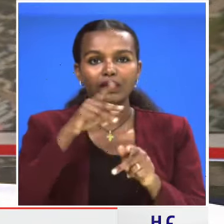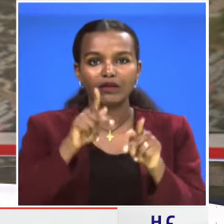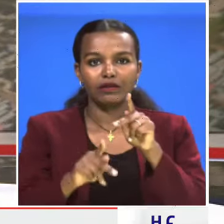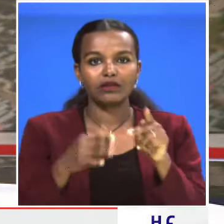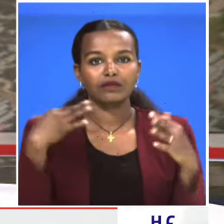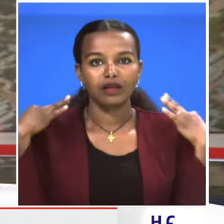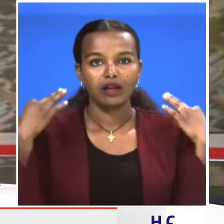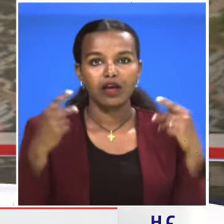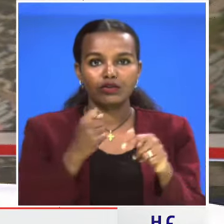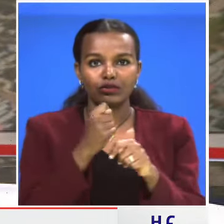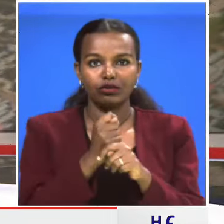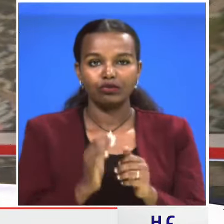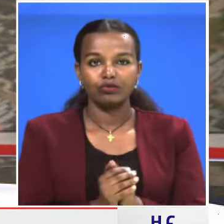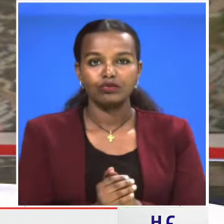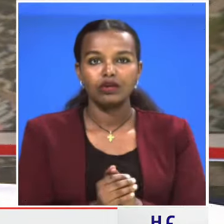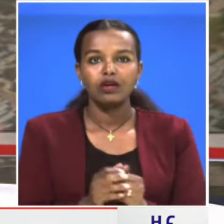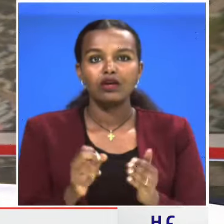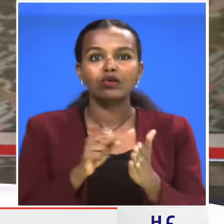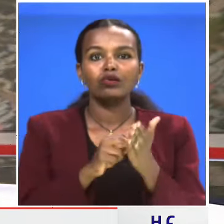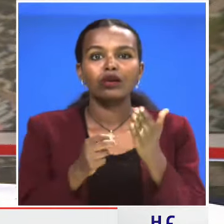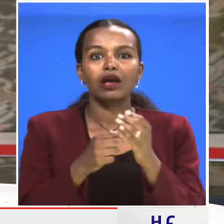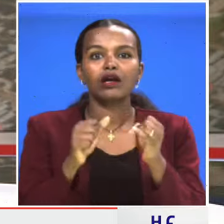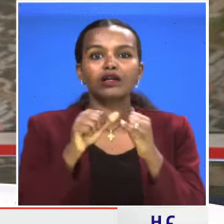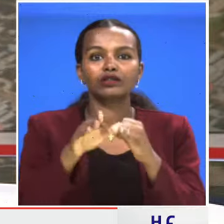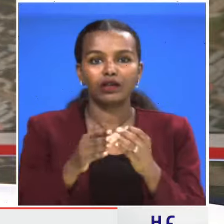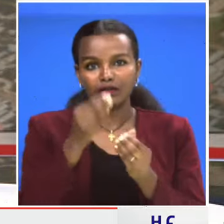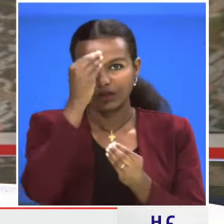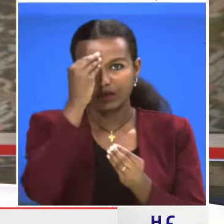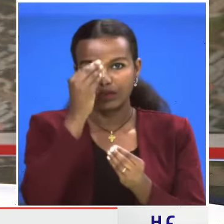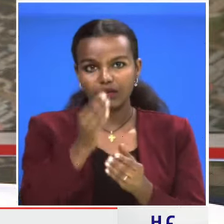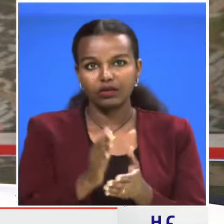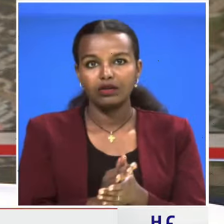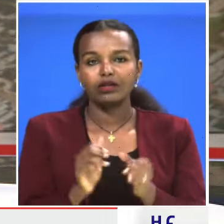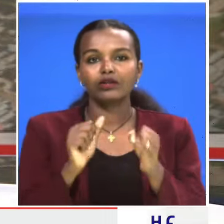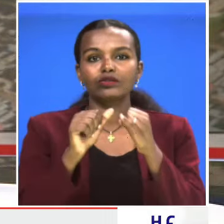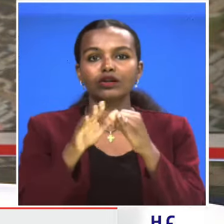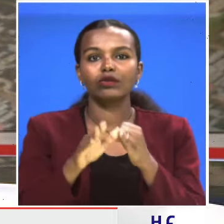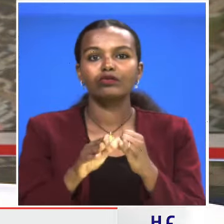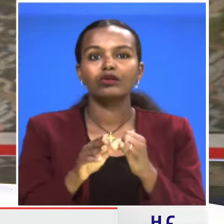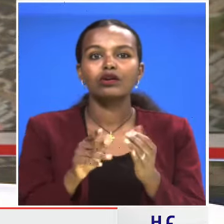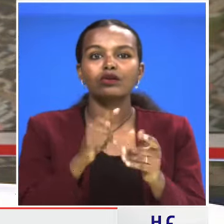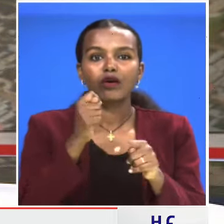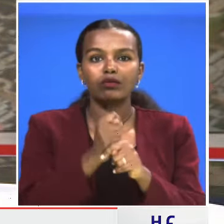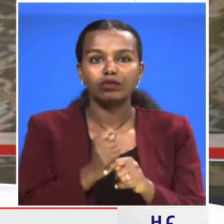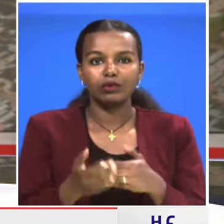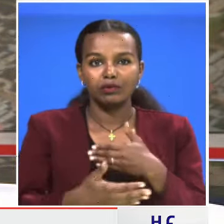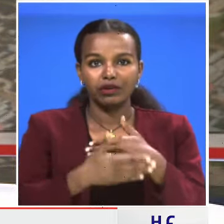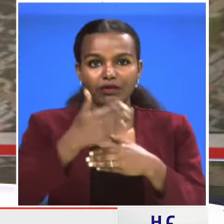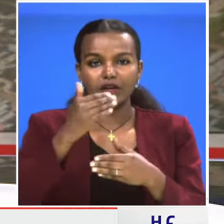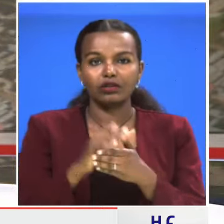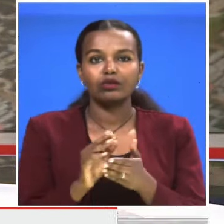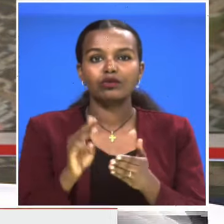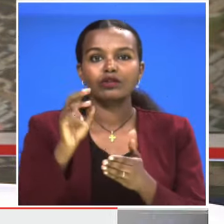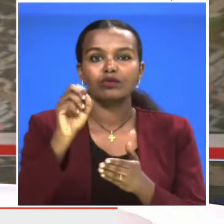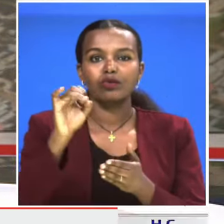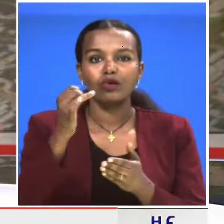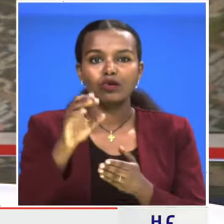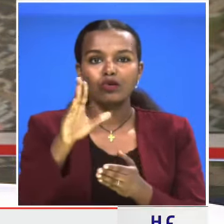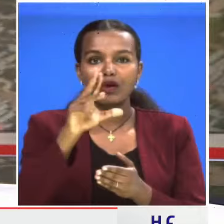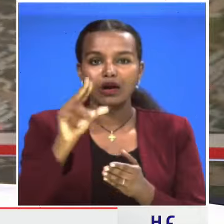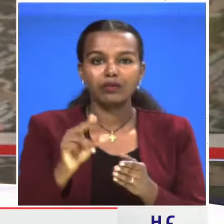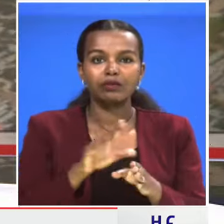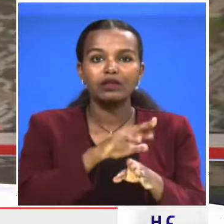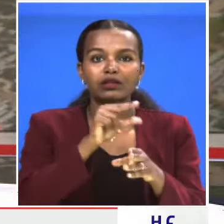تينا انستيتيوت يا ولديا كرنچاف استاوگا كرنچافو انستيتيوتو بمشفناچو سامين ولوزون واگمرا